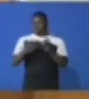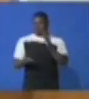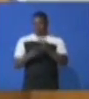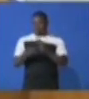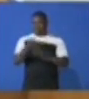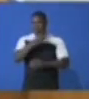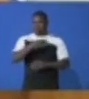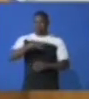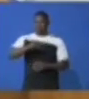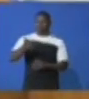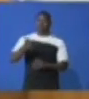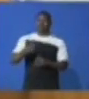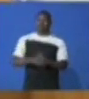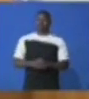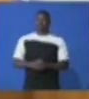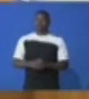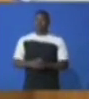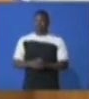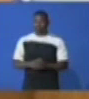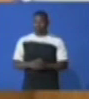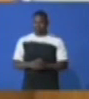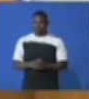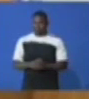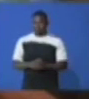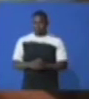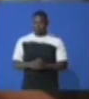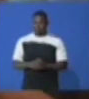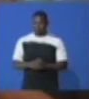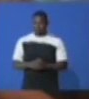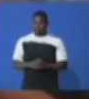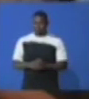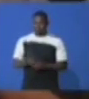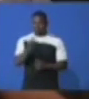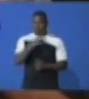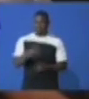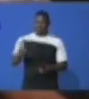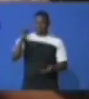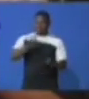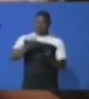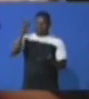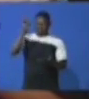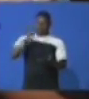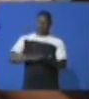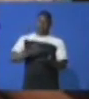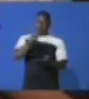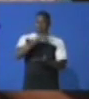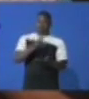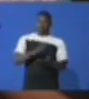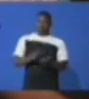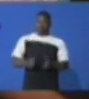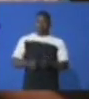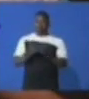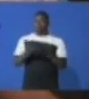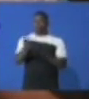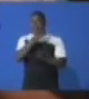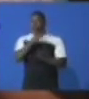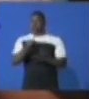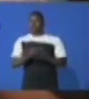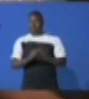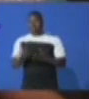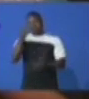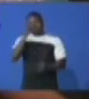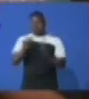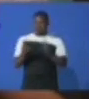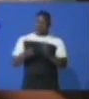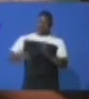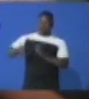à caractère bancaire. Mais ce qui fait la force de cette convention, c'est qu'elle consacre l'ascension sociale. C'est-à-dire que si vous rentrez dans une banque aujourd'hui en